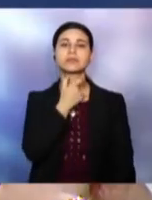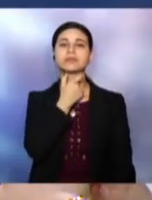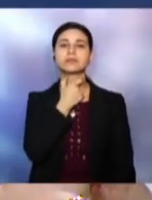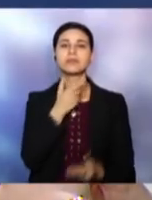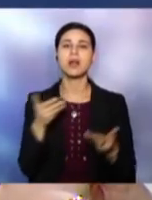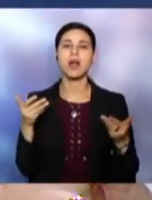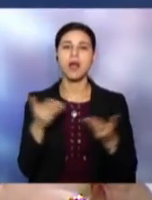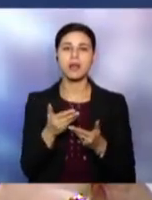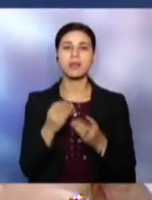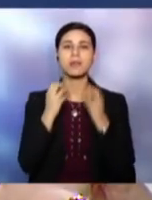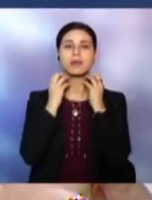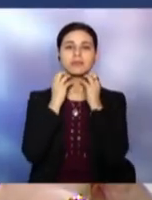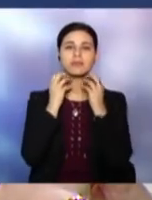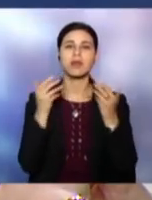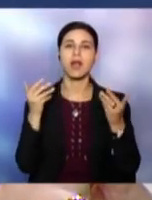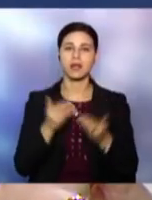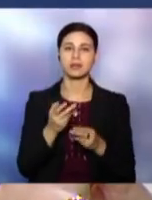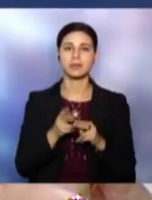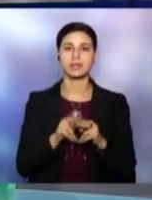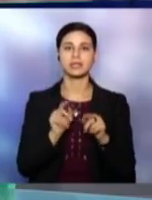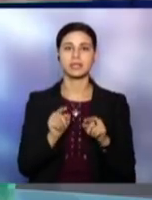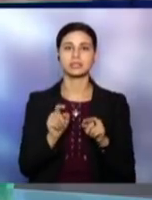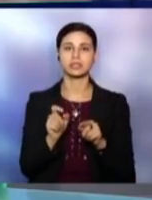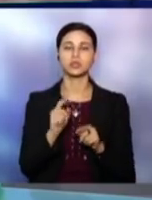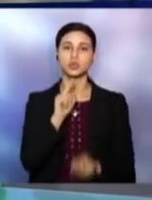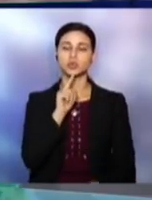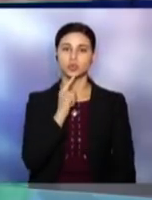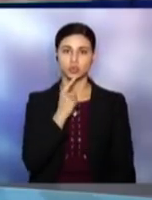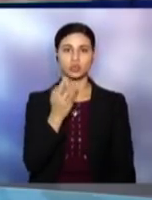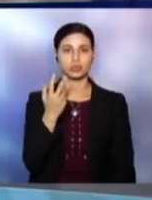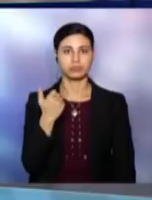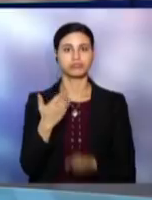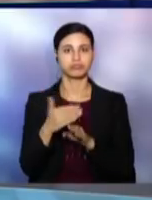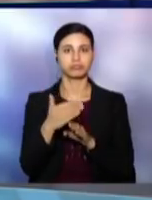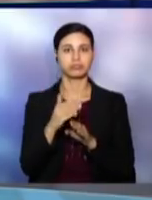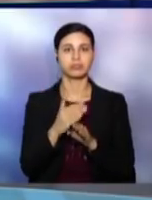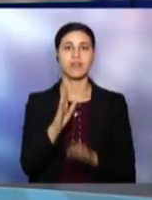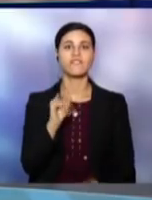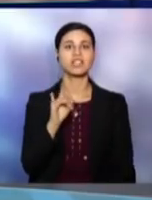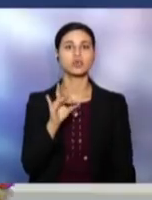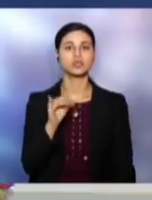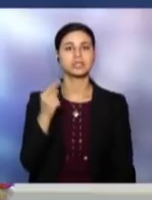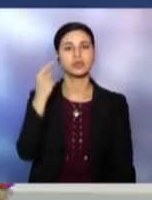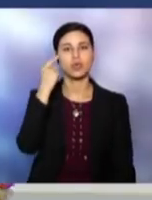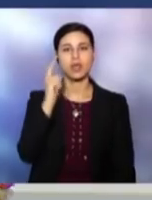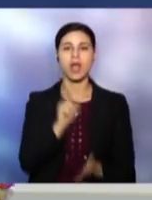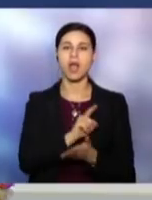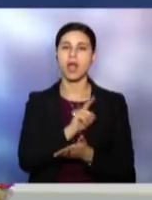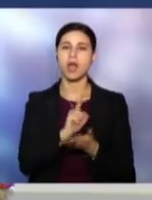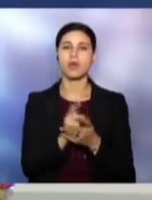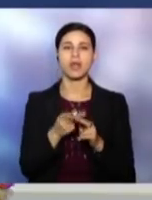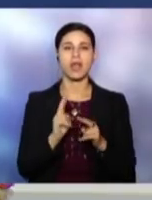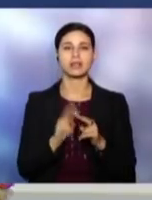ლარინგიტი, ტონზილიტი, რატომ არის ეს პროცესი ნელ-ნელ ართულდება, ანუ ვირუსული ინფექცია არ ნიშნავს იმას, რომ აუცილებლად ეს